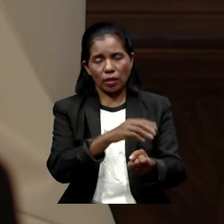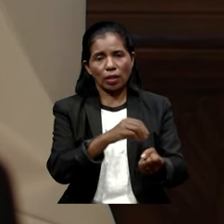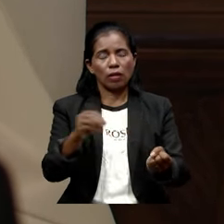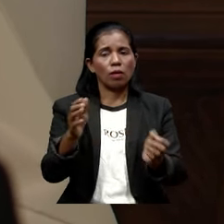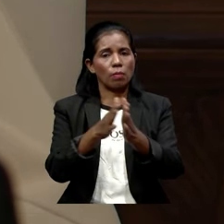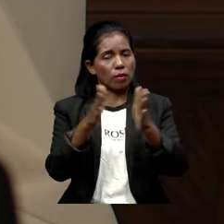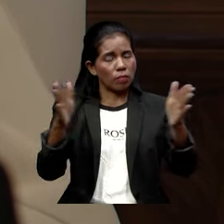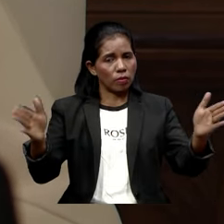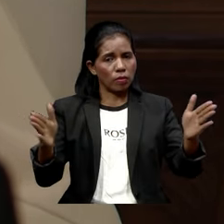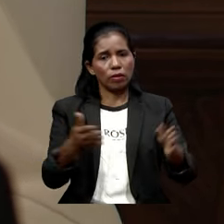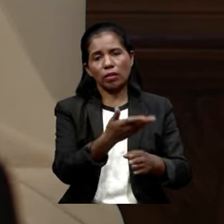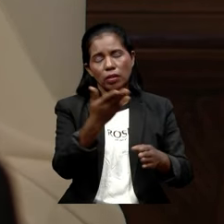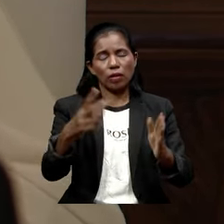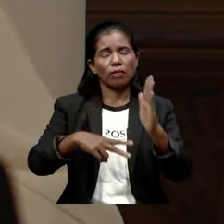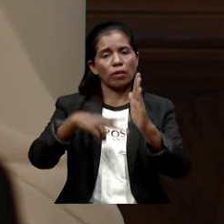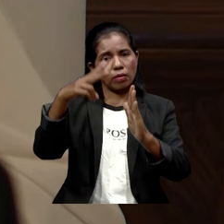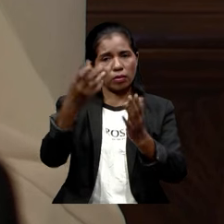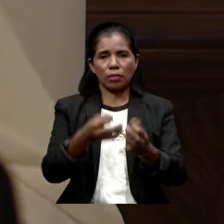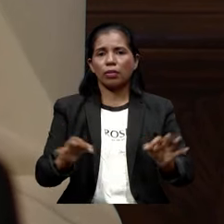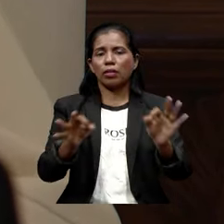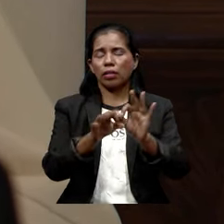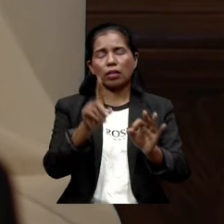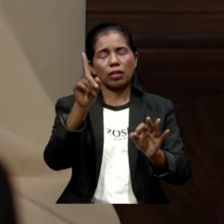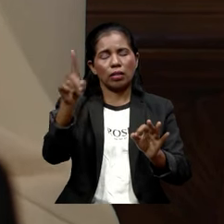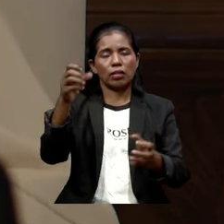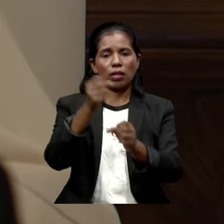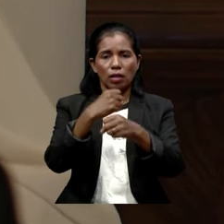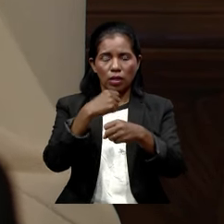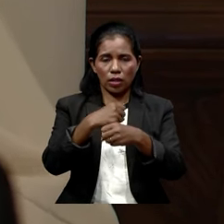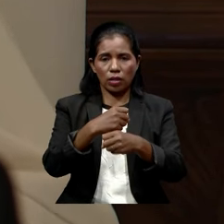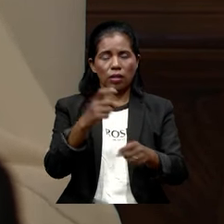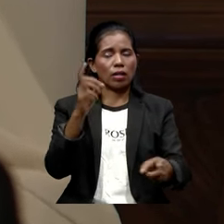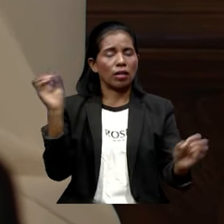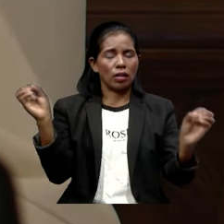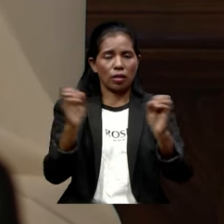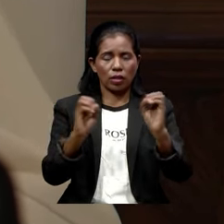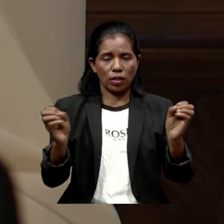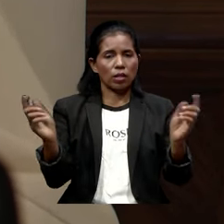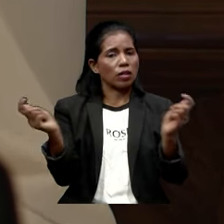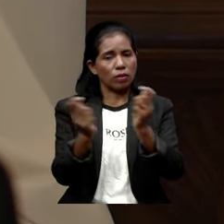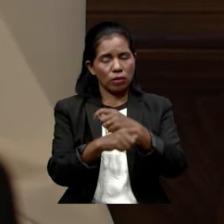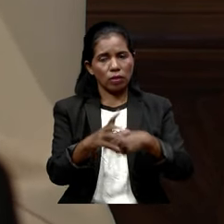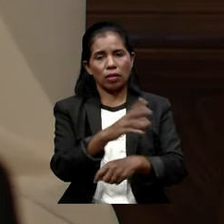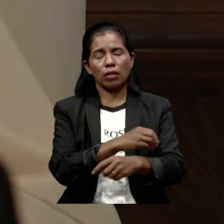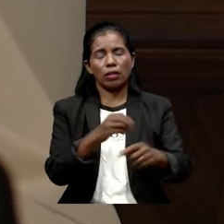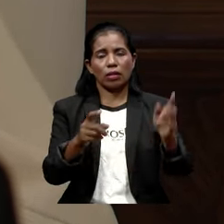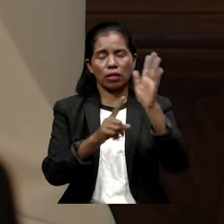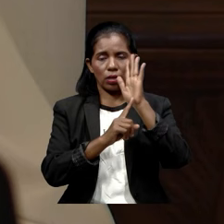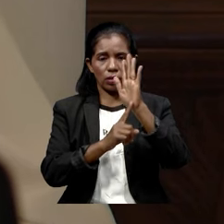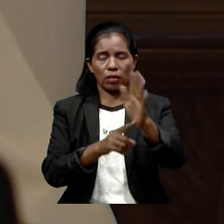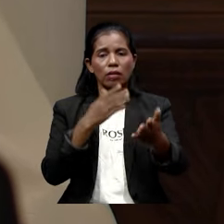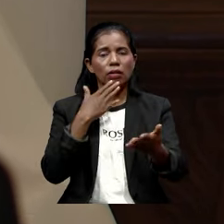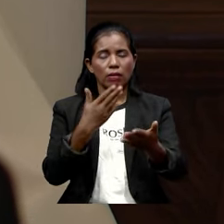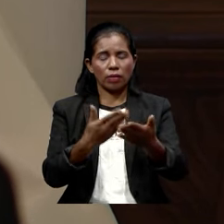bot iha nebe sai valor importante ida husi kriasaun nebe la iha troka nebe sai autentiku no